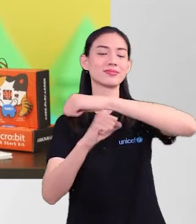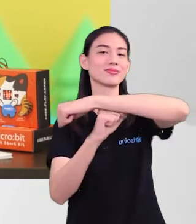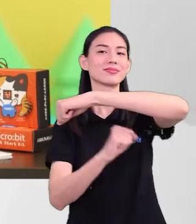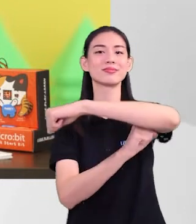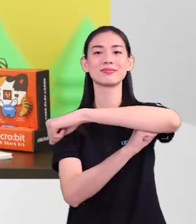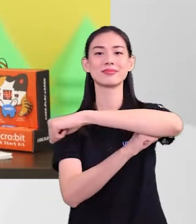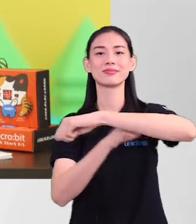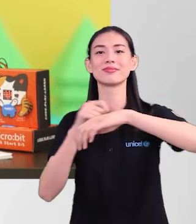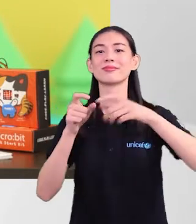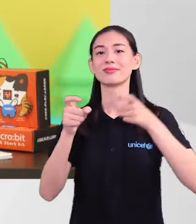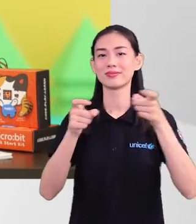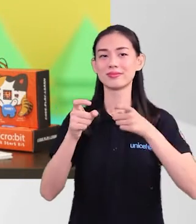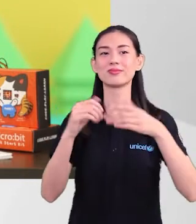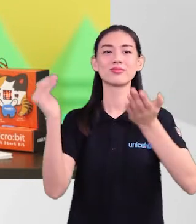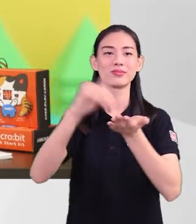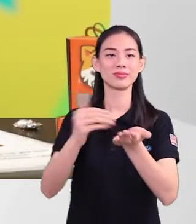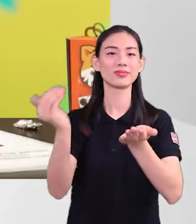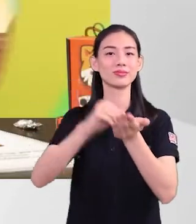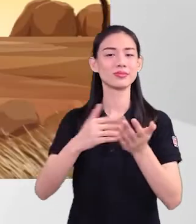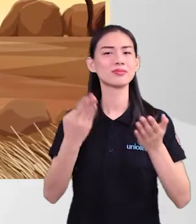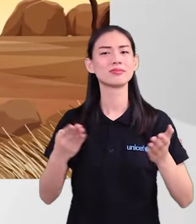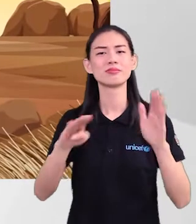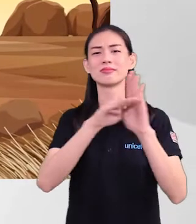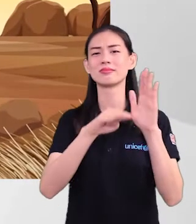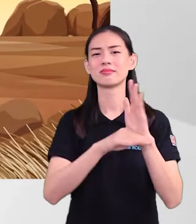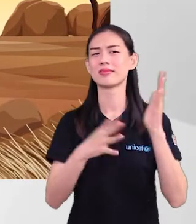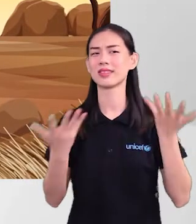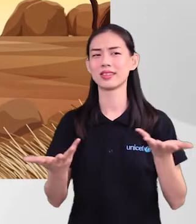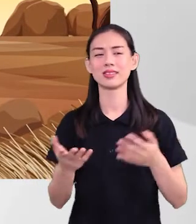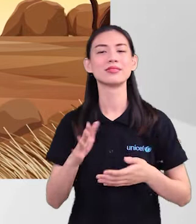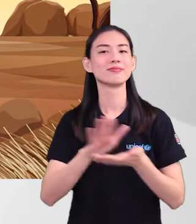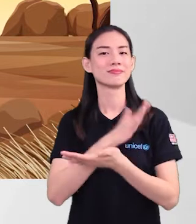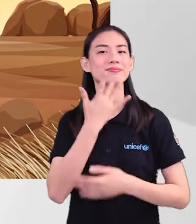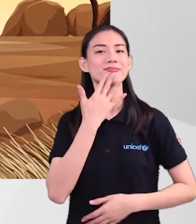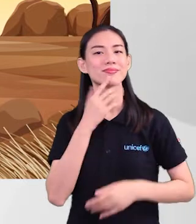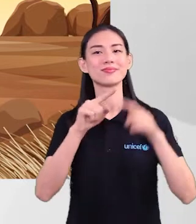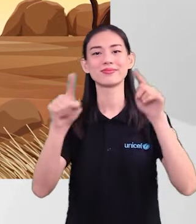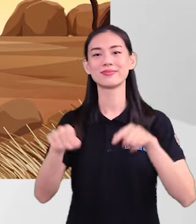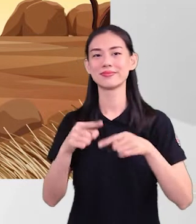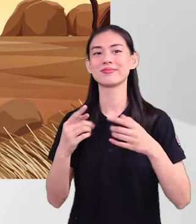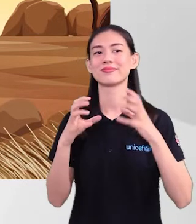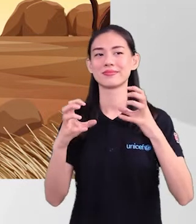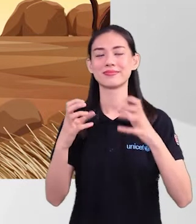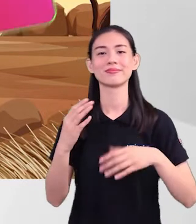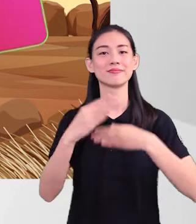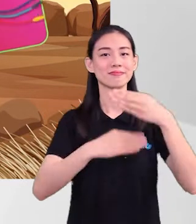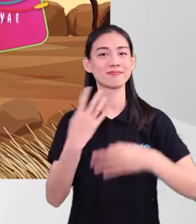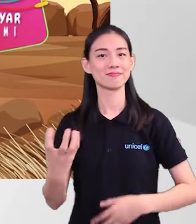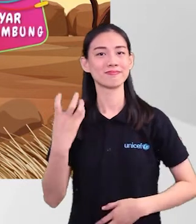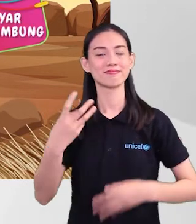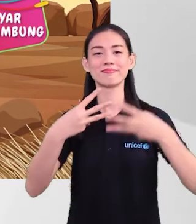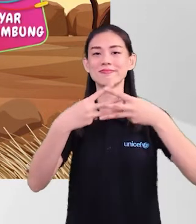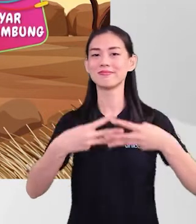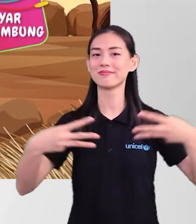menggunakan struktur kawalan ulangan atau loop. Sediakan semua bahan projek untuk kali ini, kertas warna dan kardbord, foil aluminium,